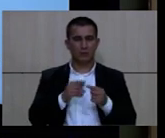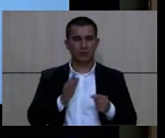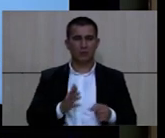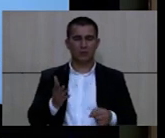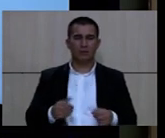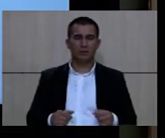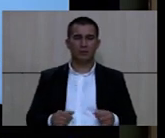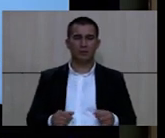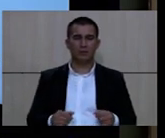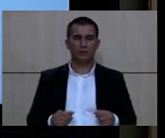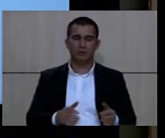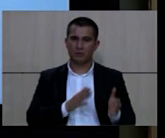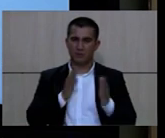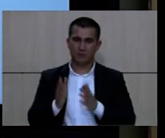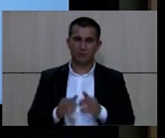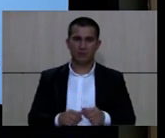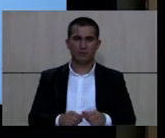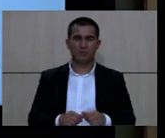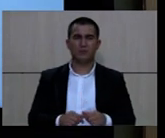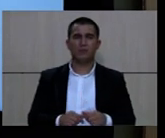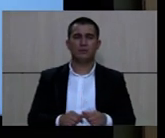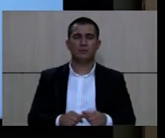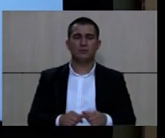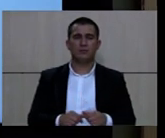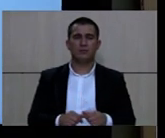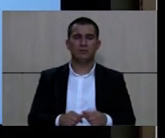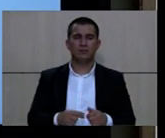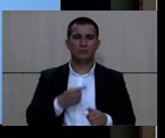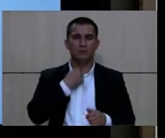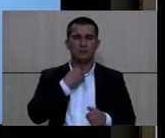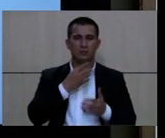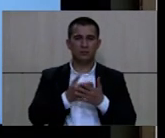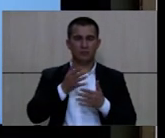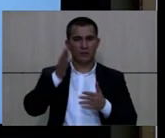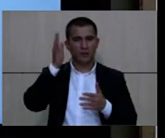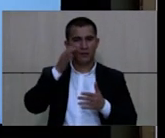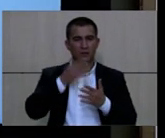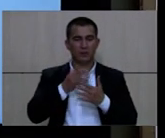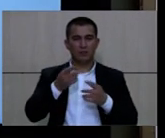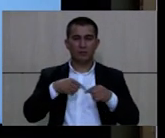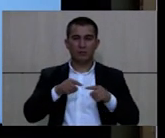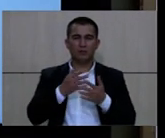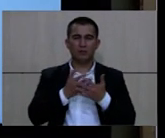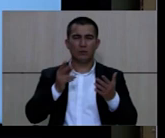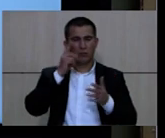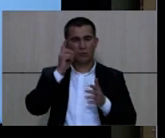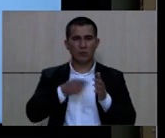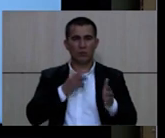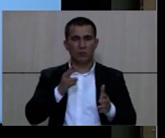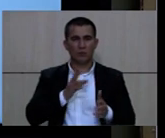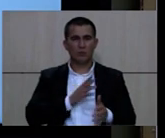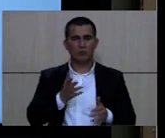bo'ladi. Va keyingi topshirig'imiz tovushning suvdagi tezligini birinchi marta kim aniqlagan va